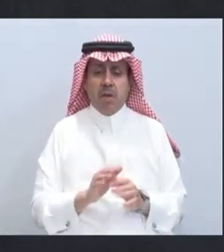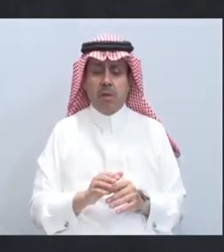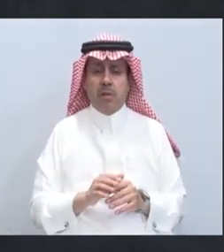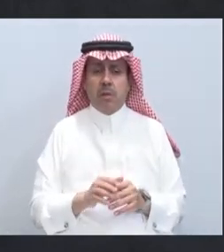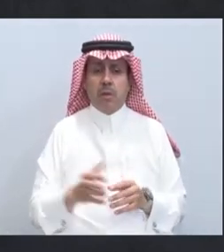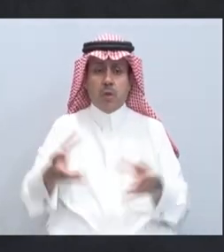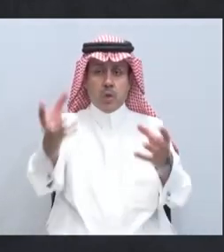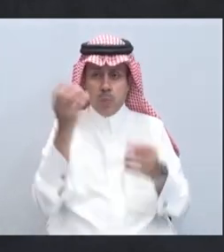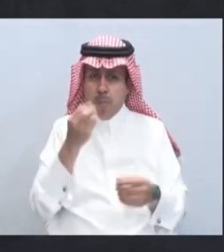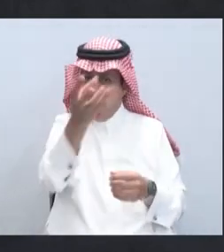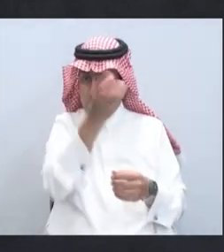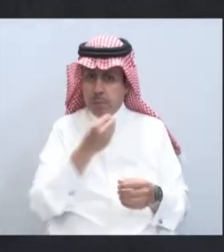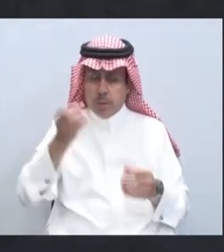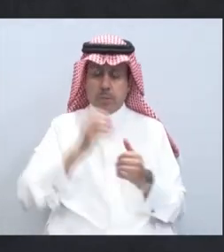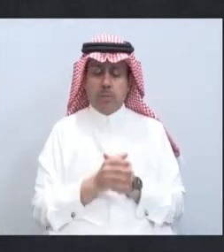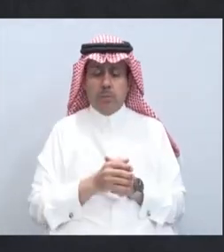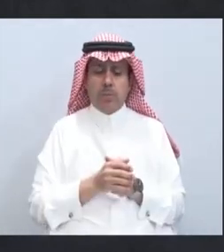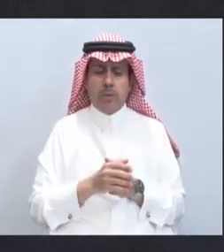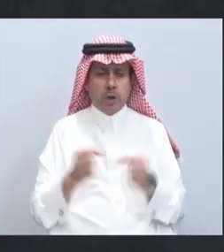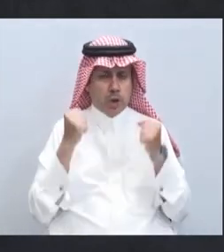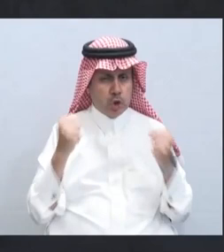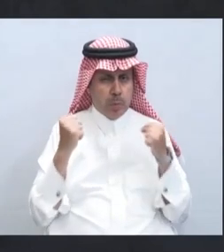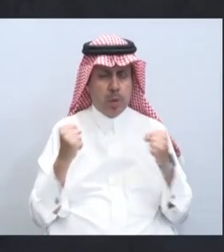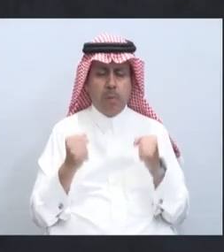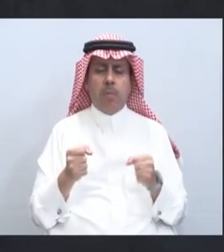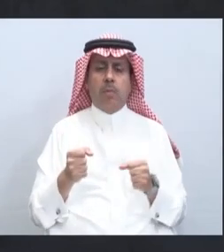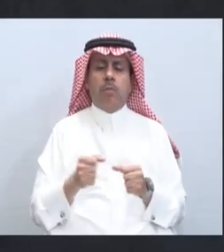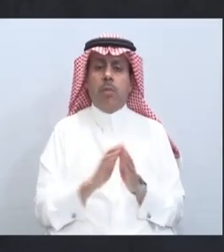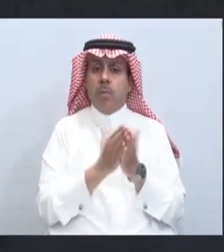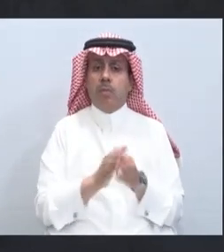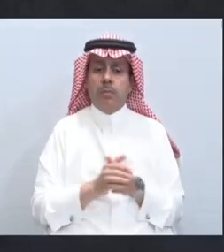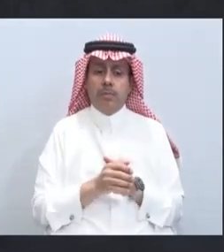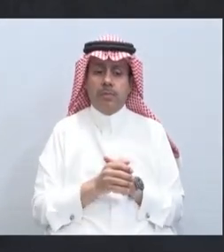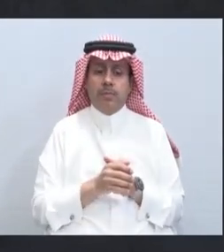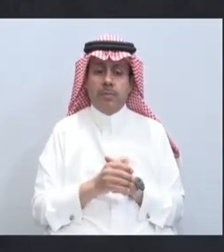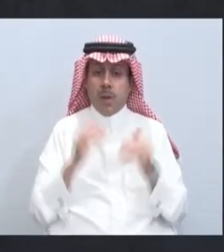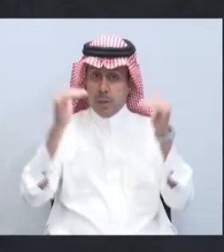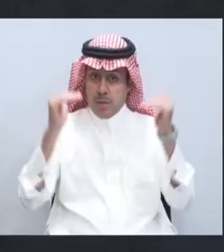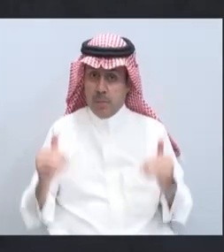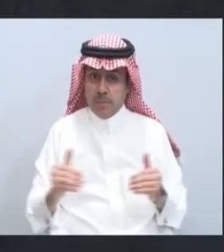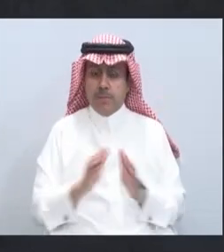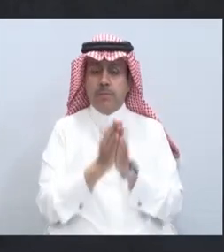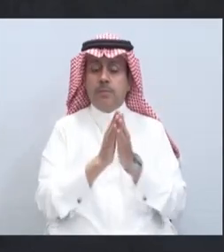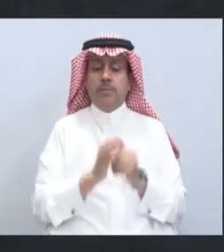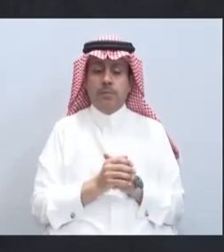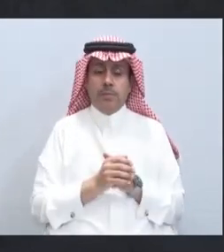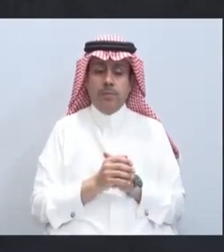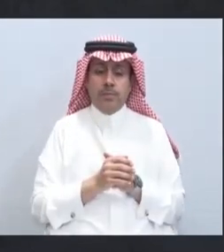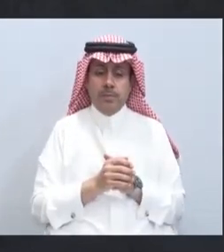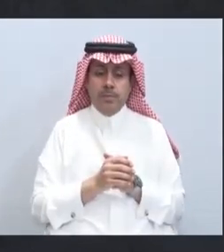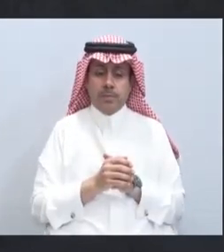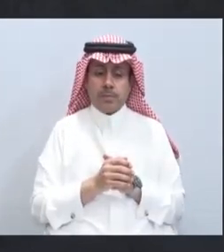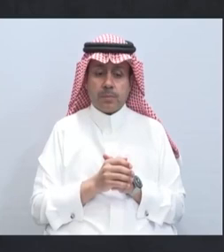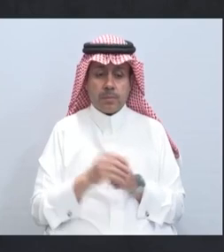الاجهزه سوف يصبح من الصعب يعني اولا تنظيم هذه الاوعيه ايضا